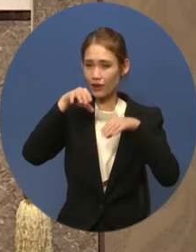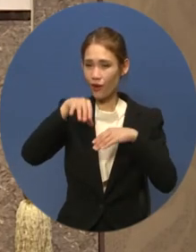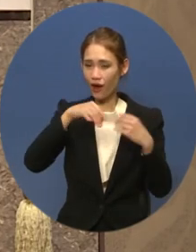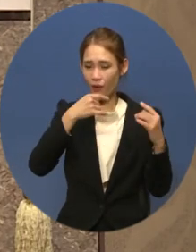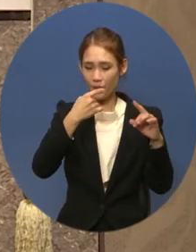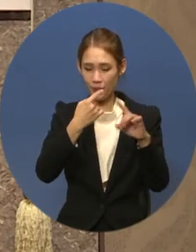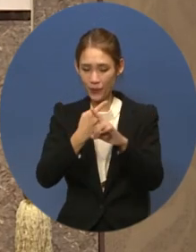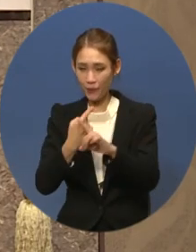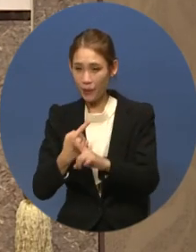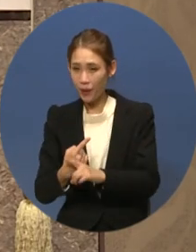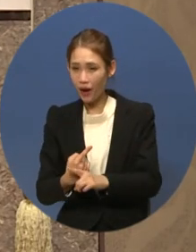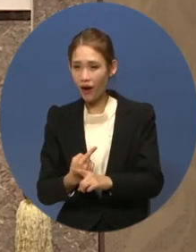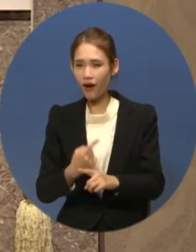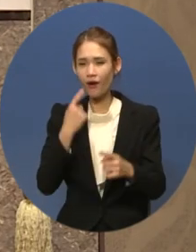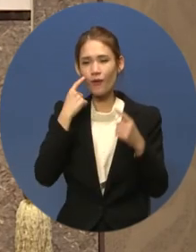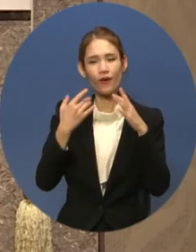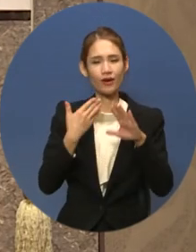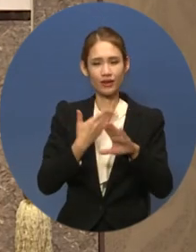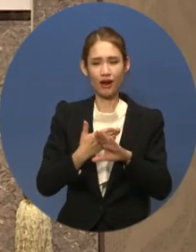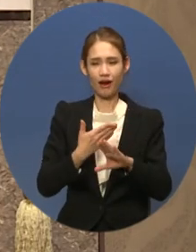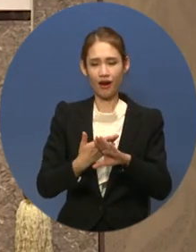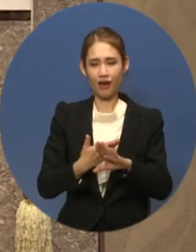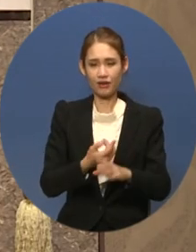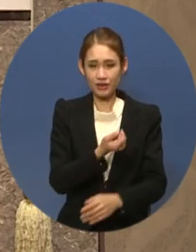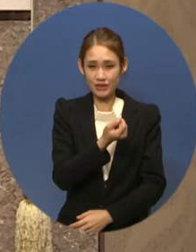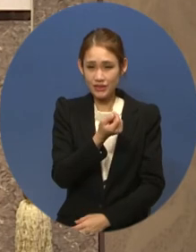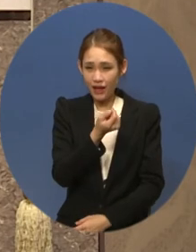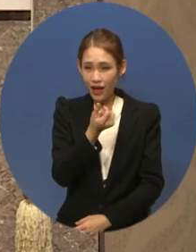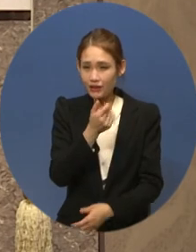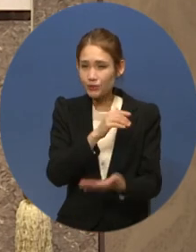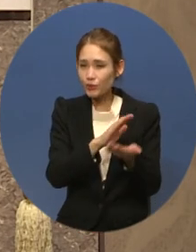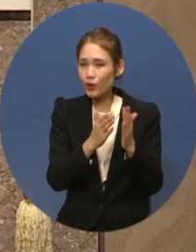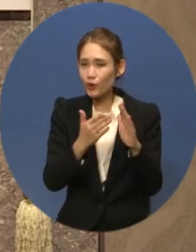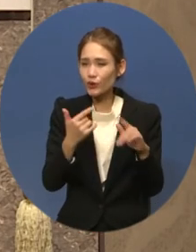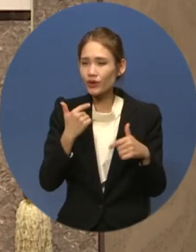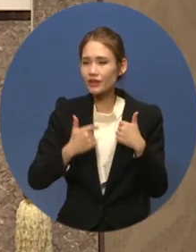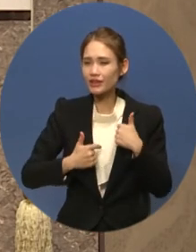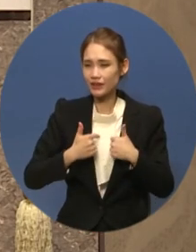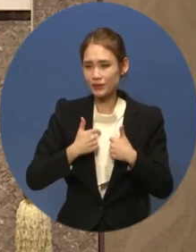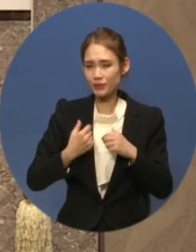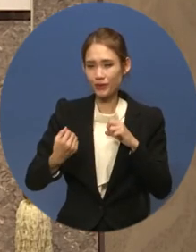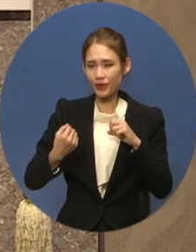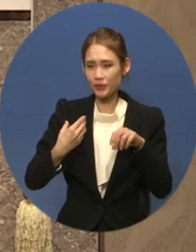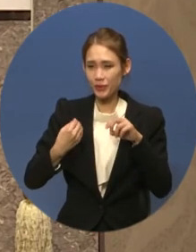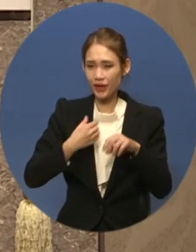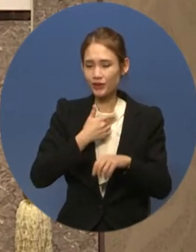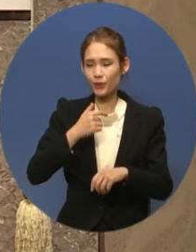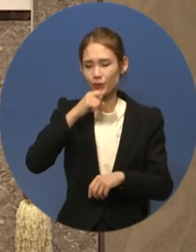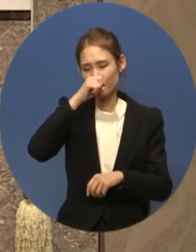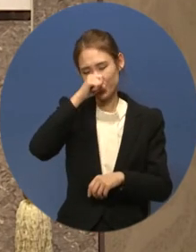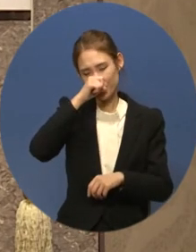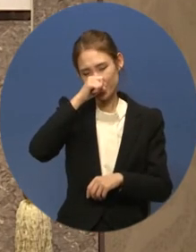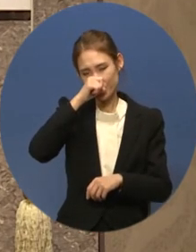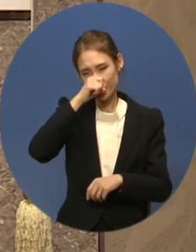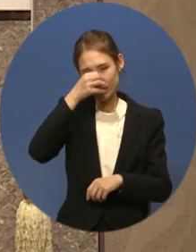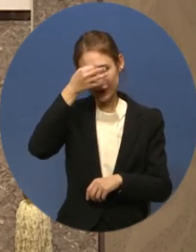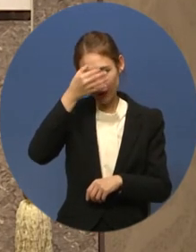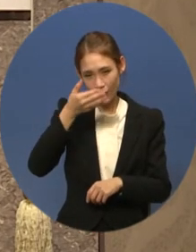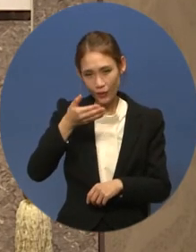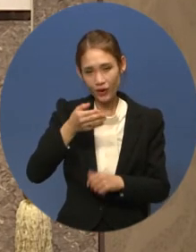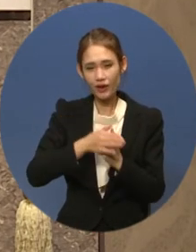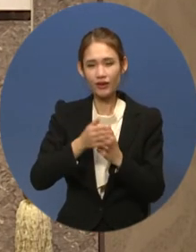라고 어찌 보면 작은 변화에도 기뻐하시는 것이 참 저희로서는 선고했습니다 하지만 우리가 조금 더